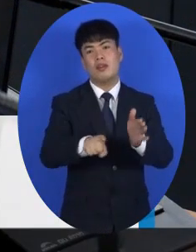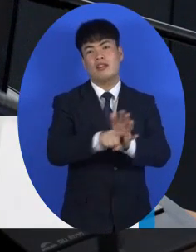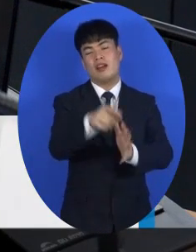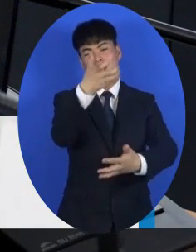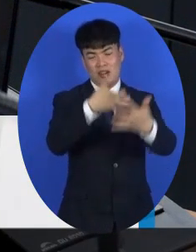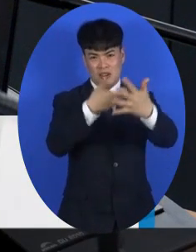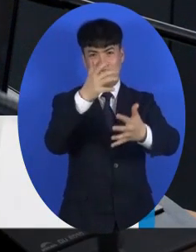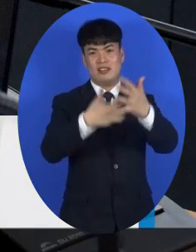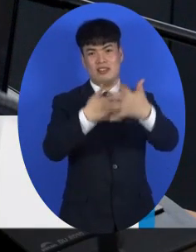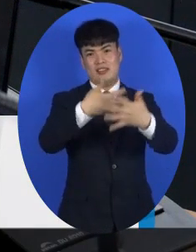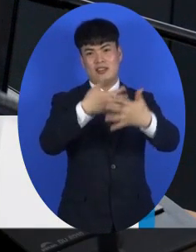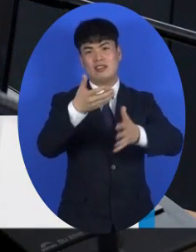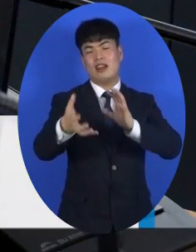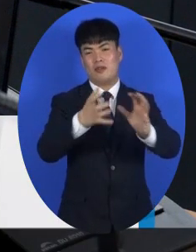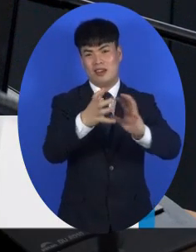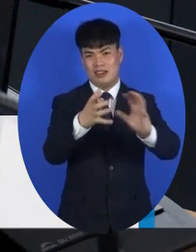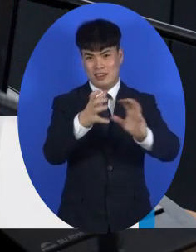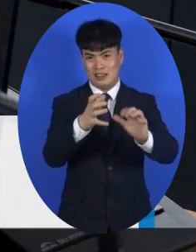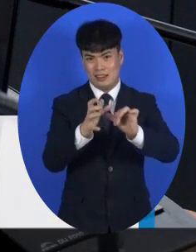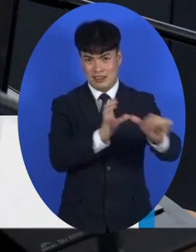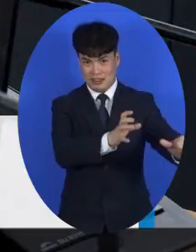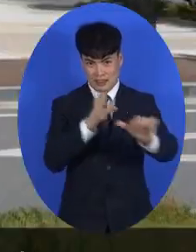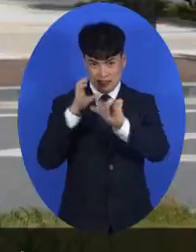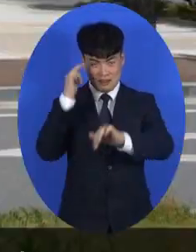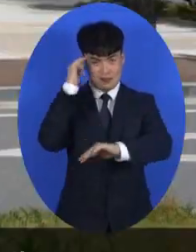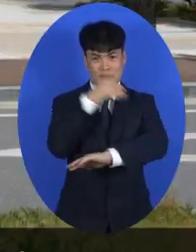영상회의 시스템을 적극 활용할 방침입니다.